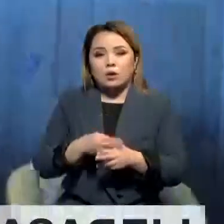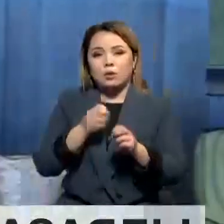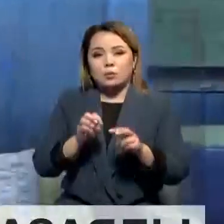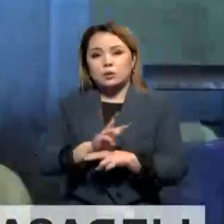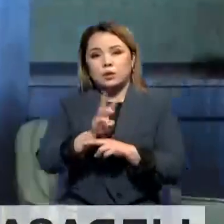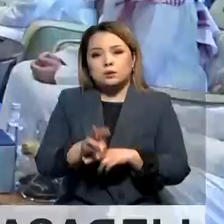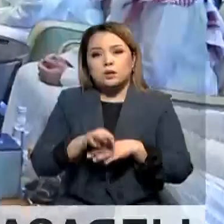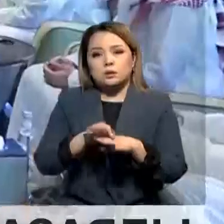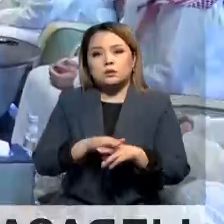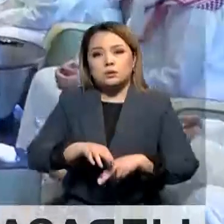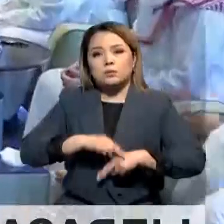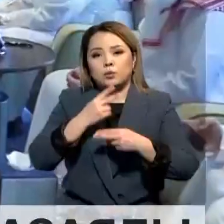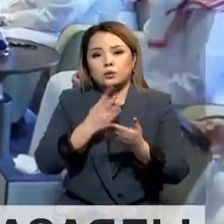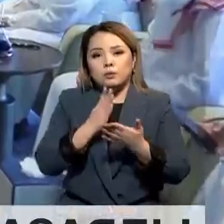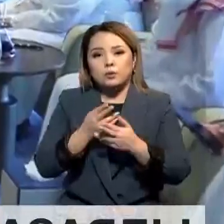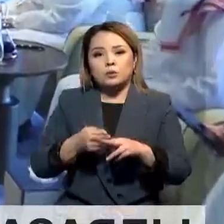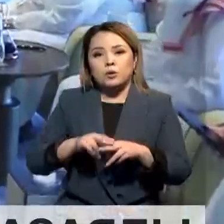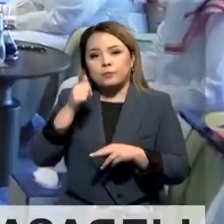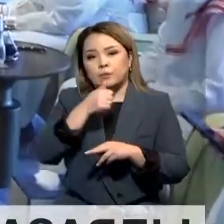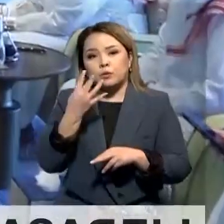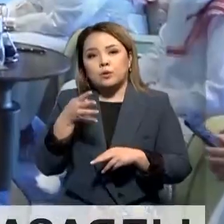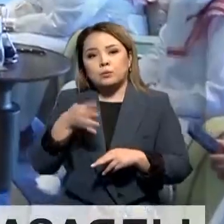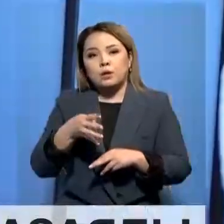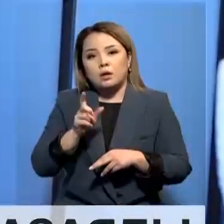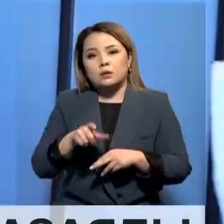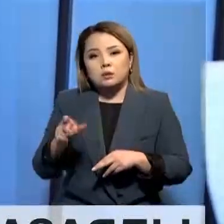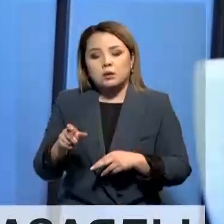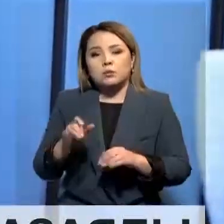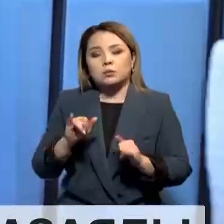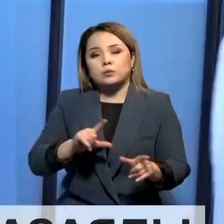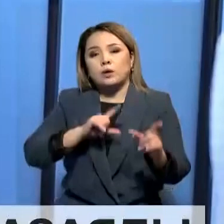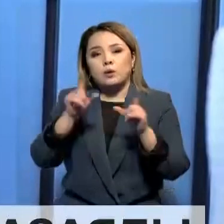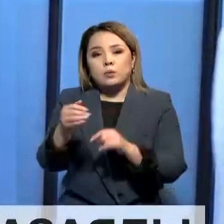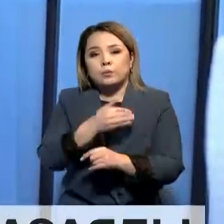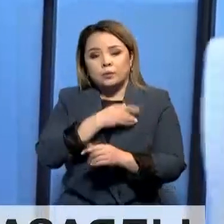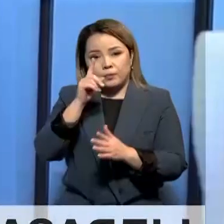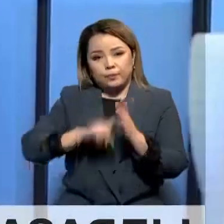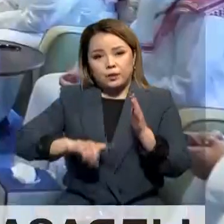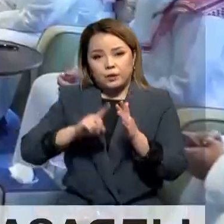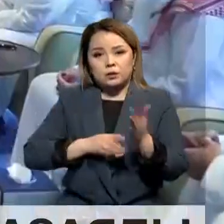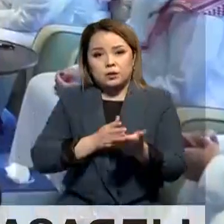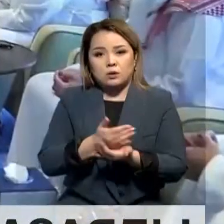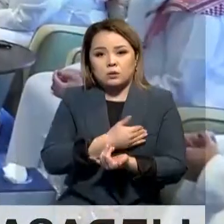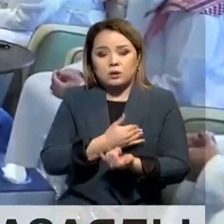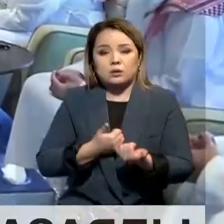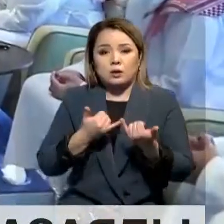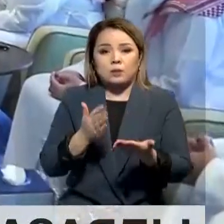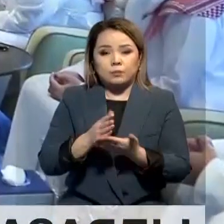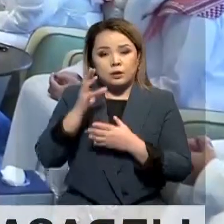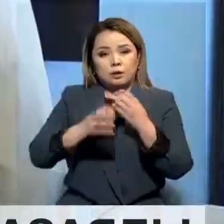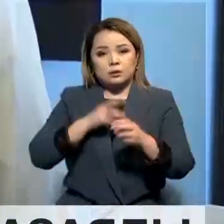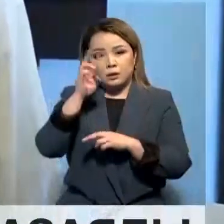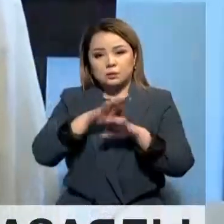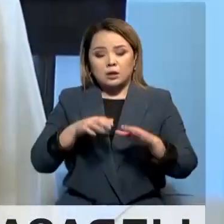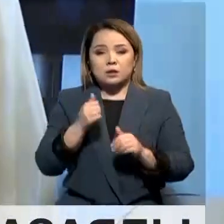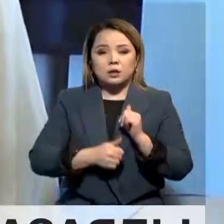ету мәселелеріне назар аударды. Биыл елден 4000 адам қажылық парызын өтеуге аттанады. Бас мүфтидің айтуынша, әлем елдерінде жылдан